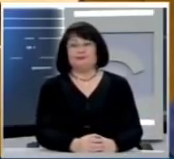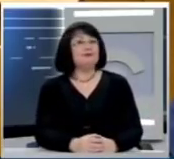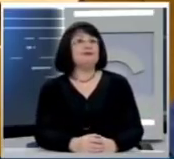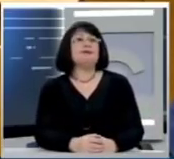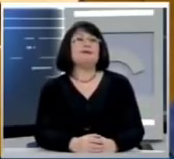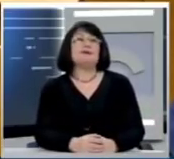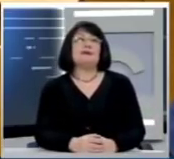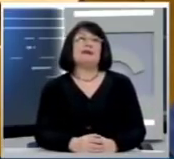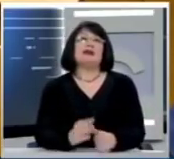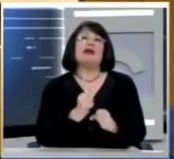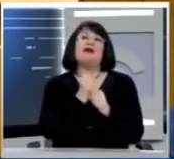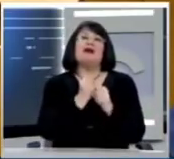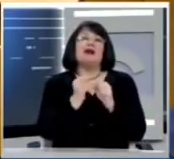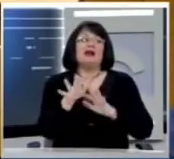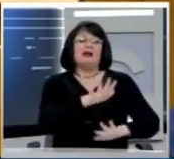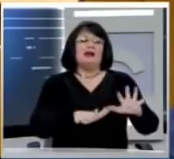είναι το μεγάλο φαρμακευτικό κόλπο,